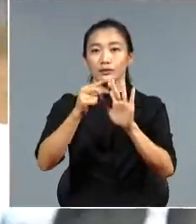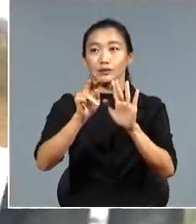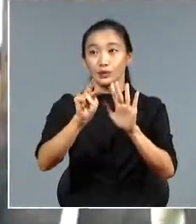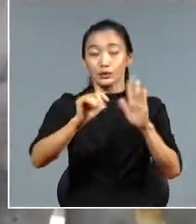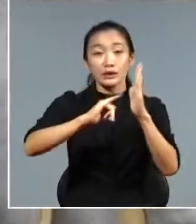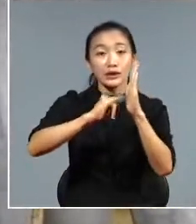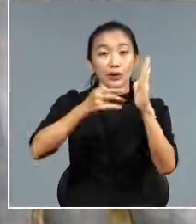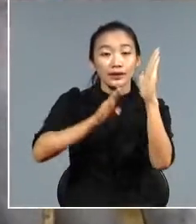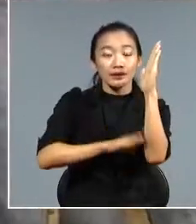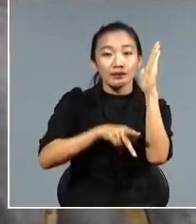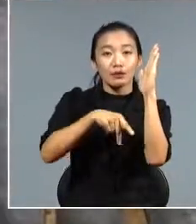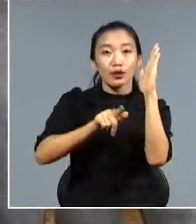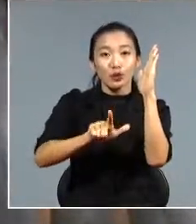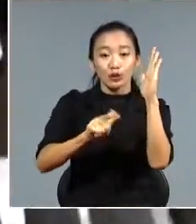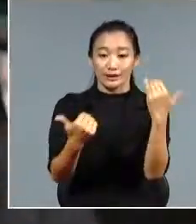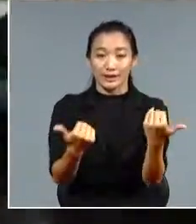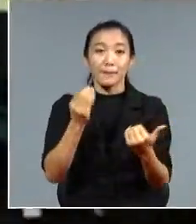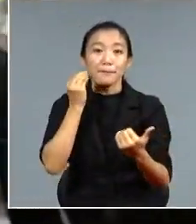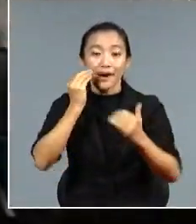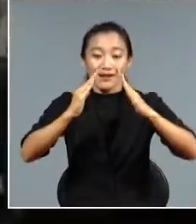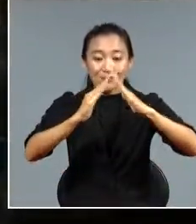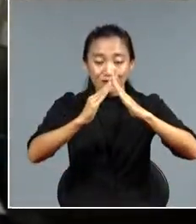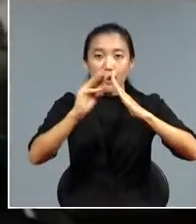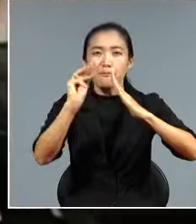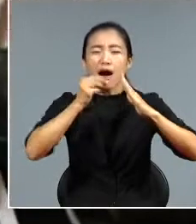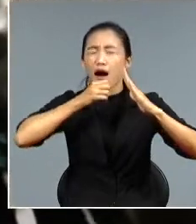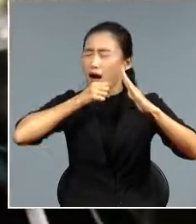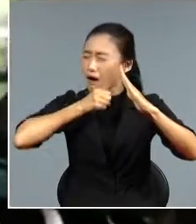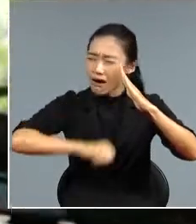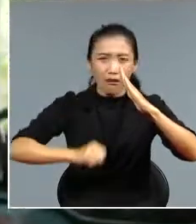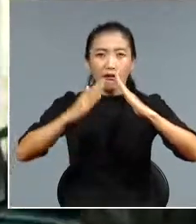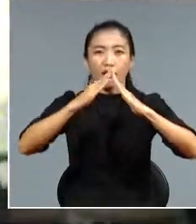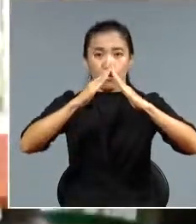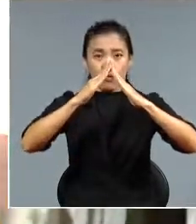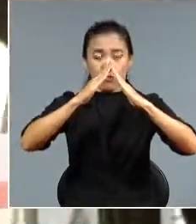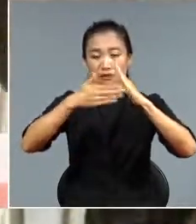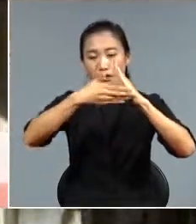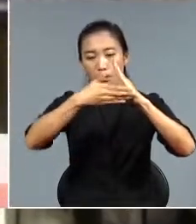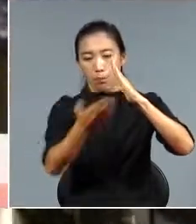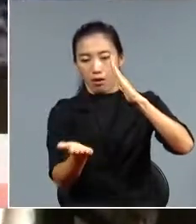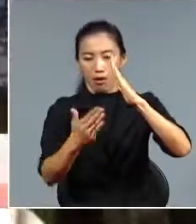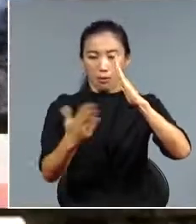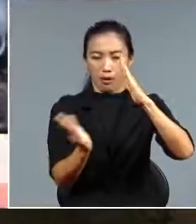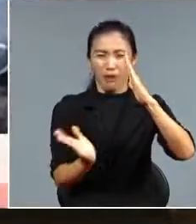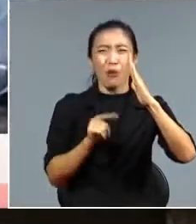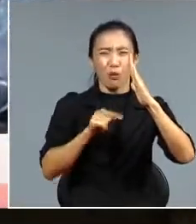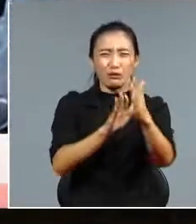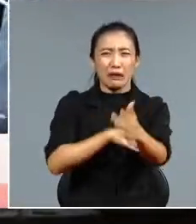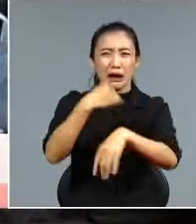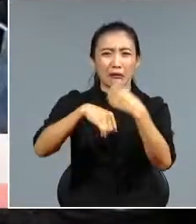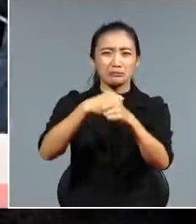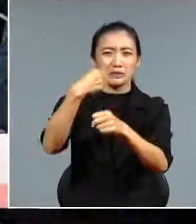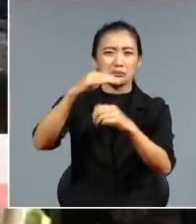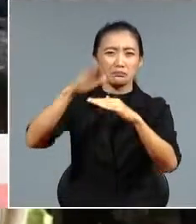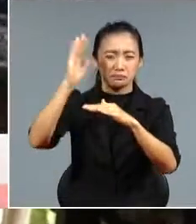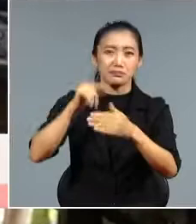บ้านเนี่ยเป็นไม้เก่าผุพังฝาบ้านนั้นหลุดหายมานานหลายสิบปีบ้านหลังนี้เนี่ยสร้างมาตั้งแต่สมัยที่คุ